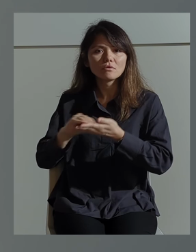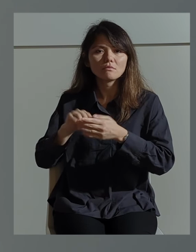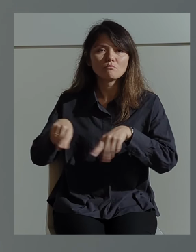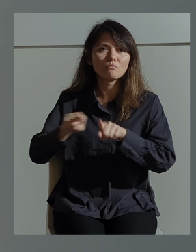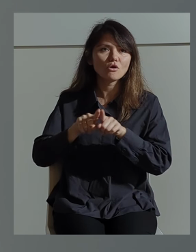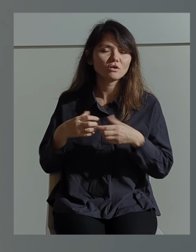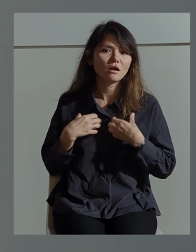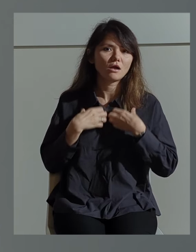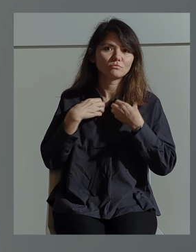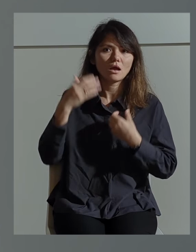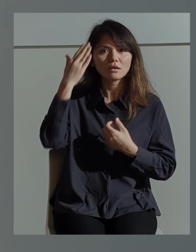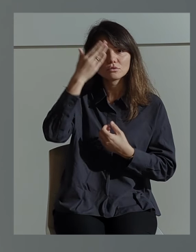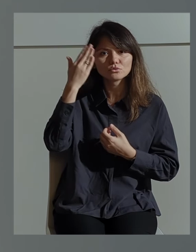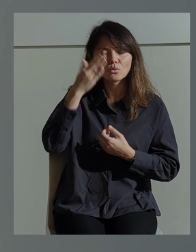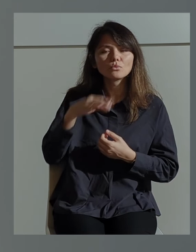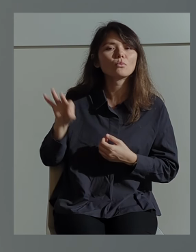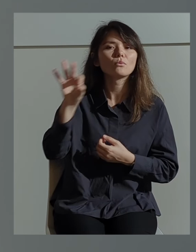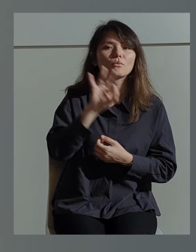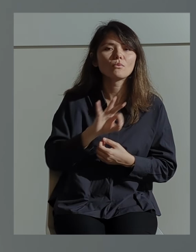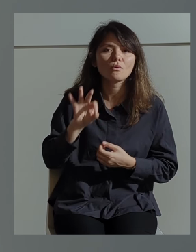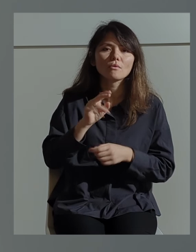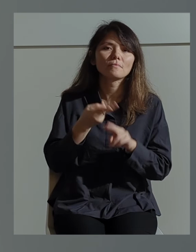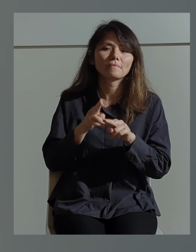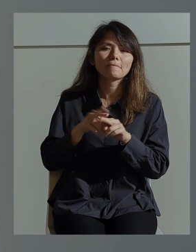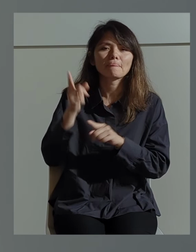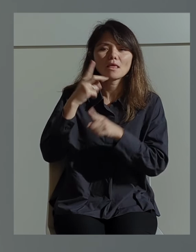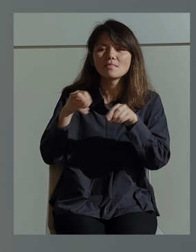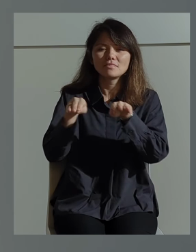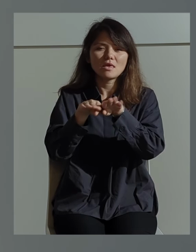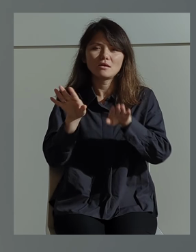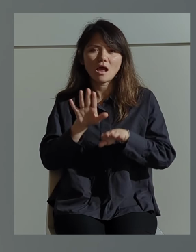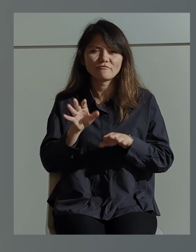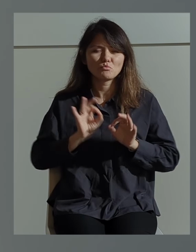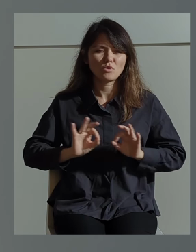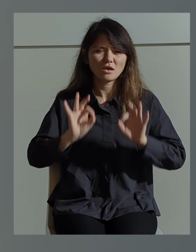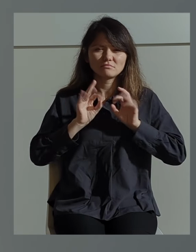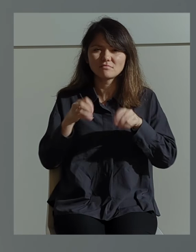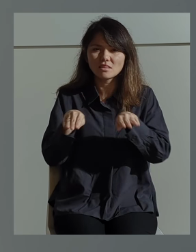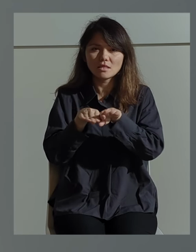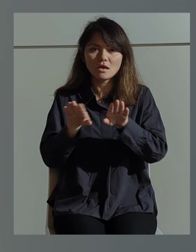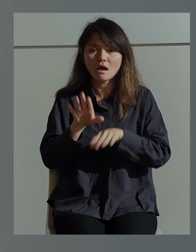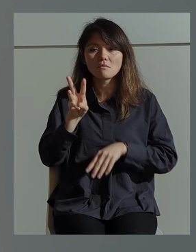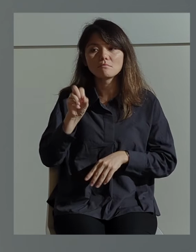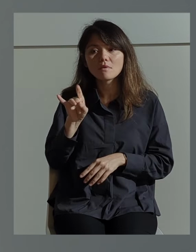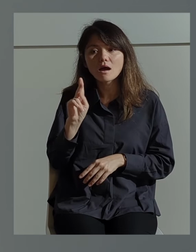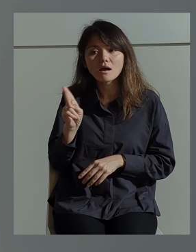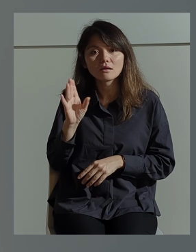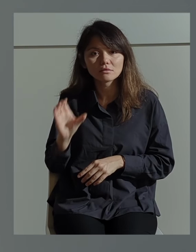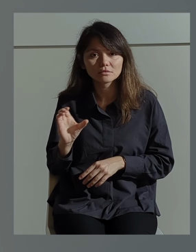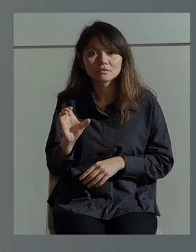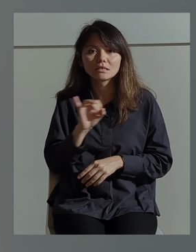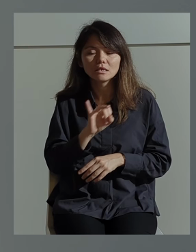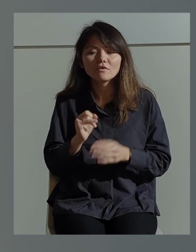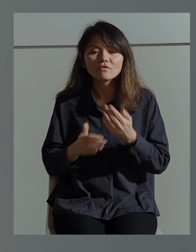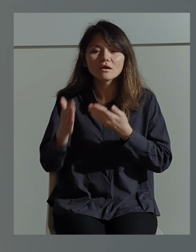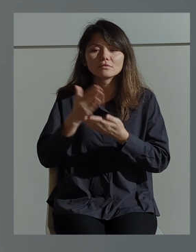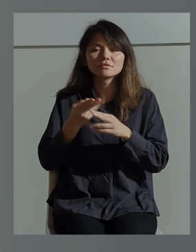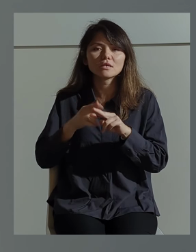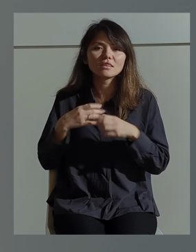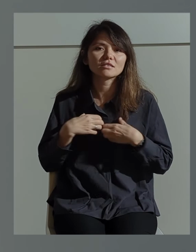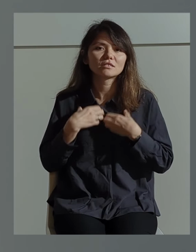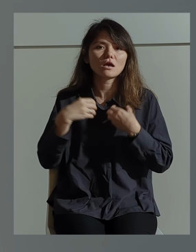кошмарный сон о классовом неравенстве о бюрократическое Маркс и в конце концов это кошмарный